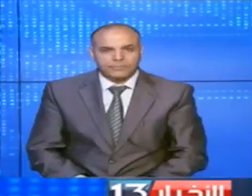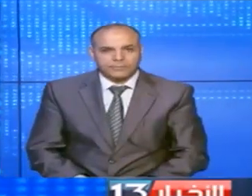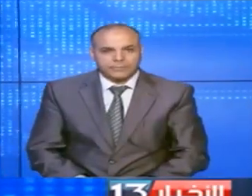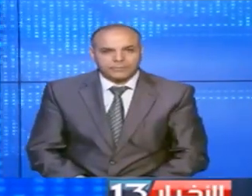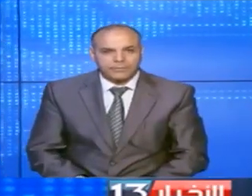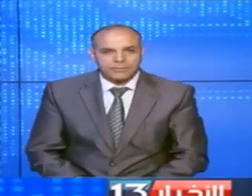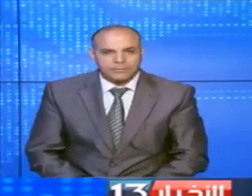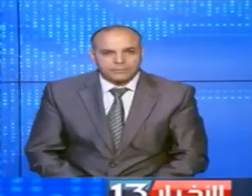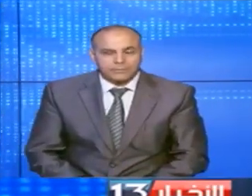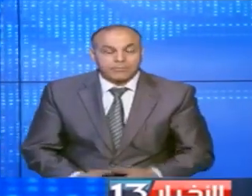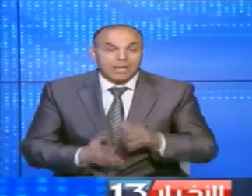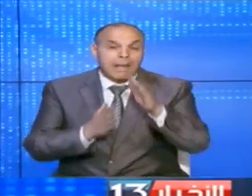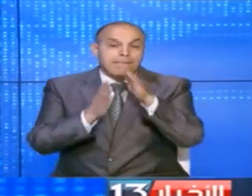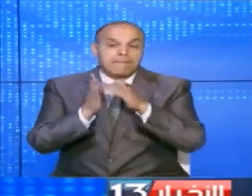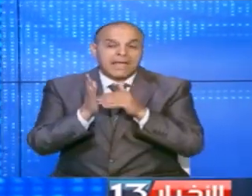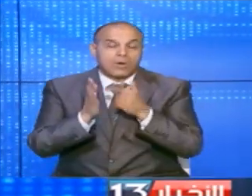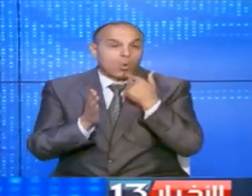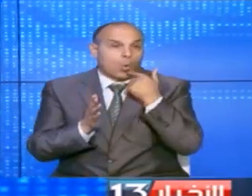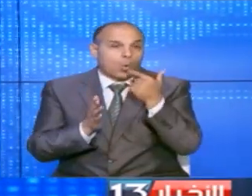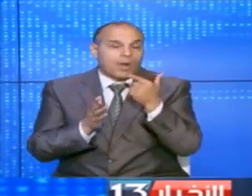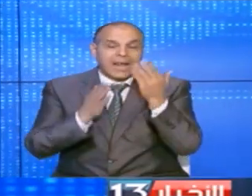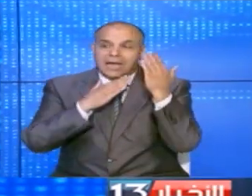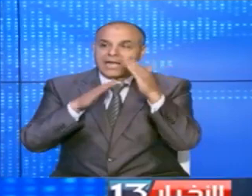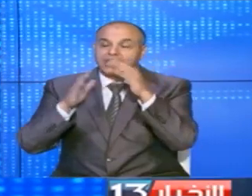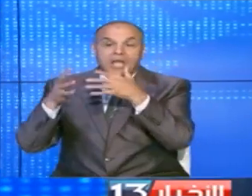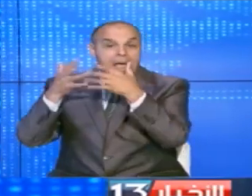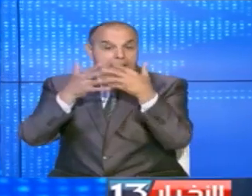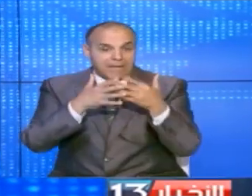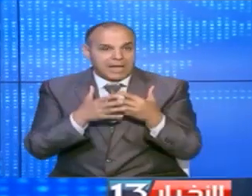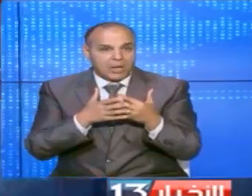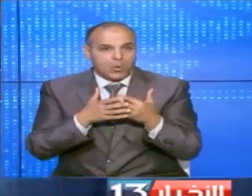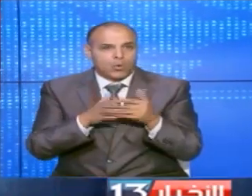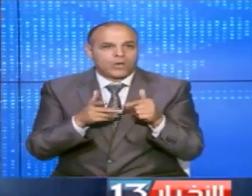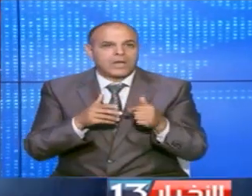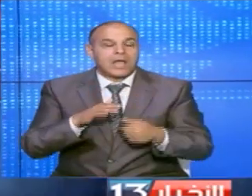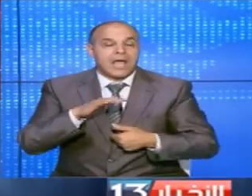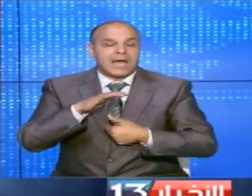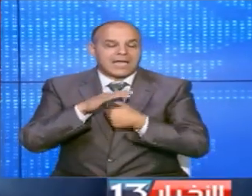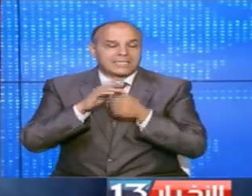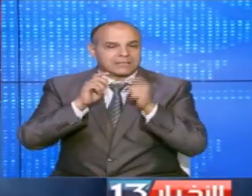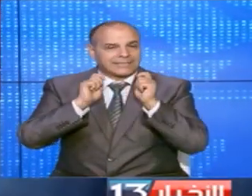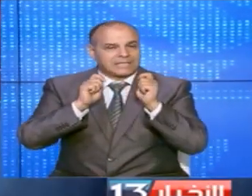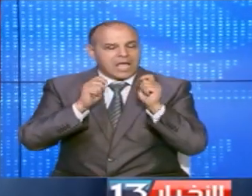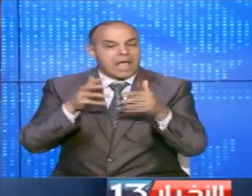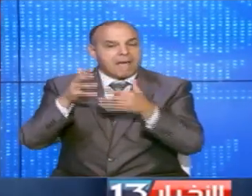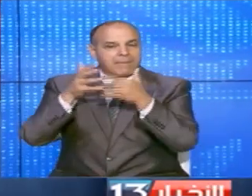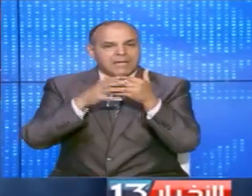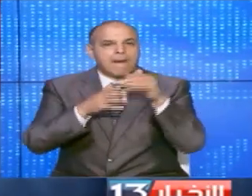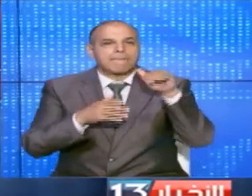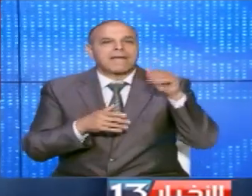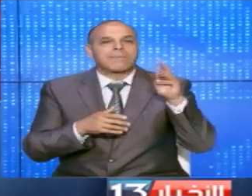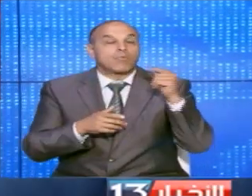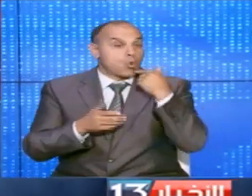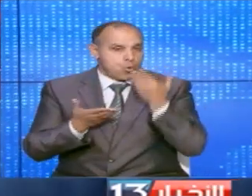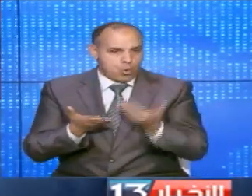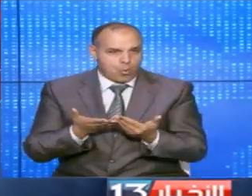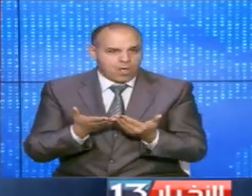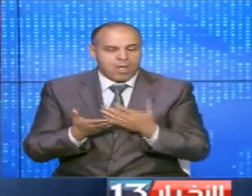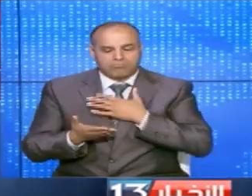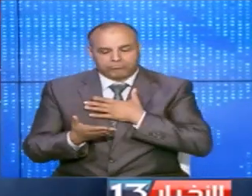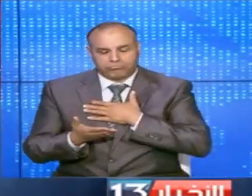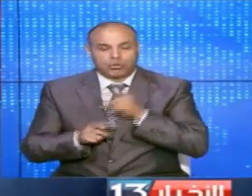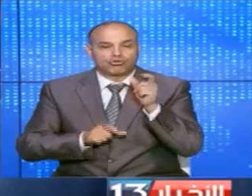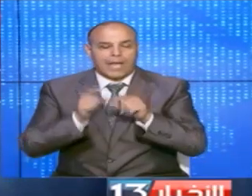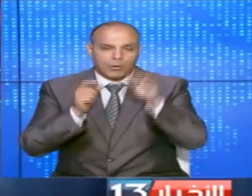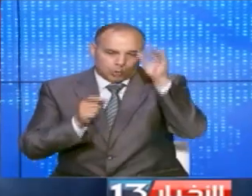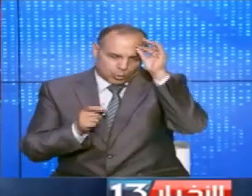وفي بيان صادر عن الخارجيه الامريكيه توجه الرئيس الدبلوماسيه الامريكيه ما يكون بالتهاني الى